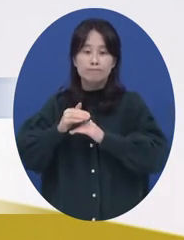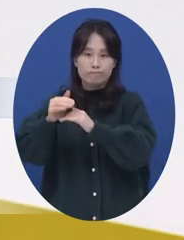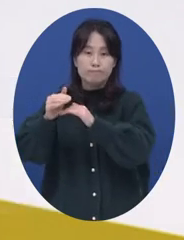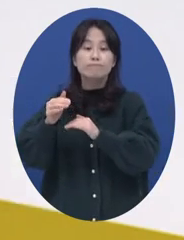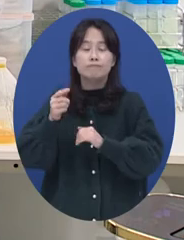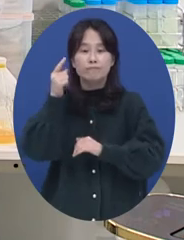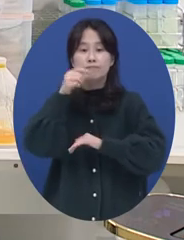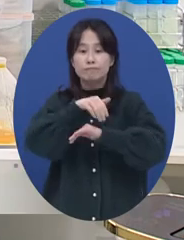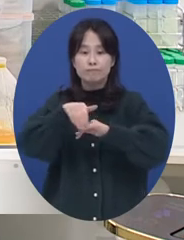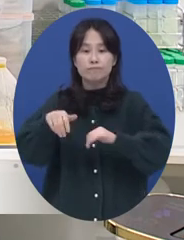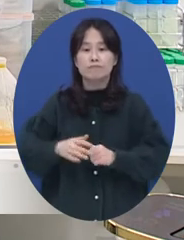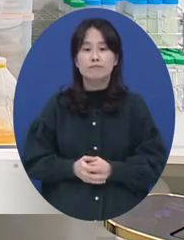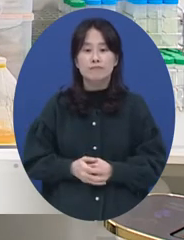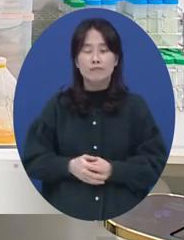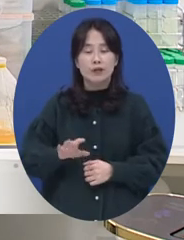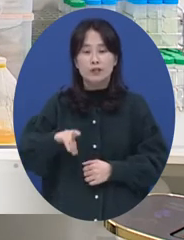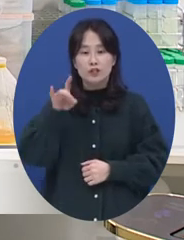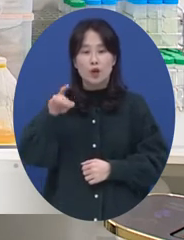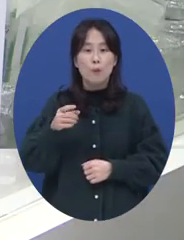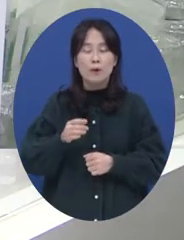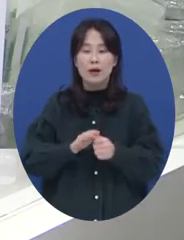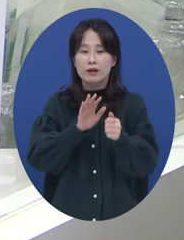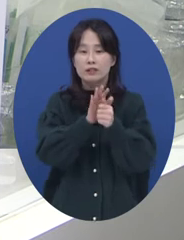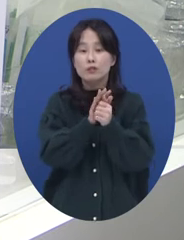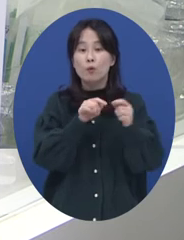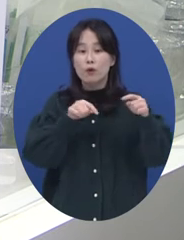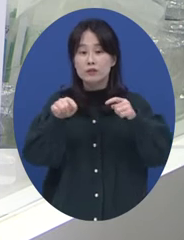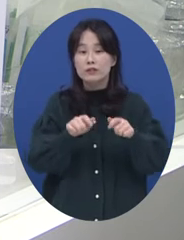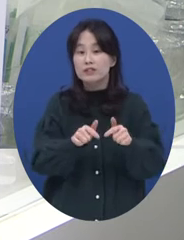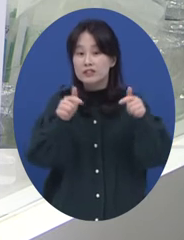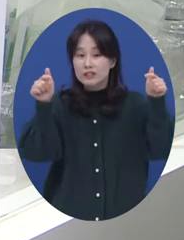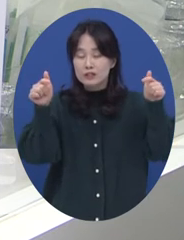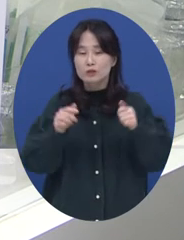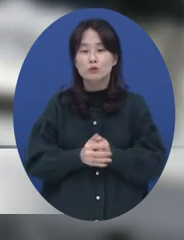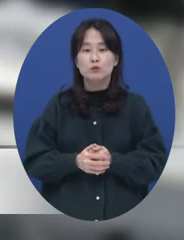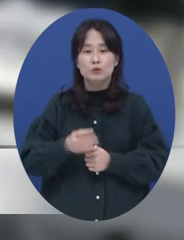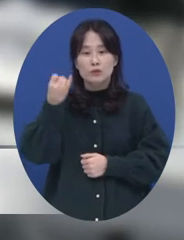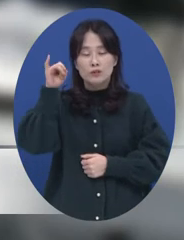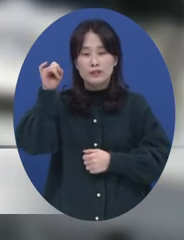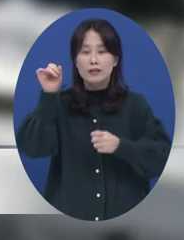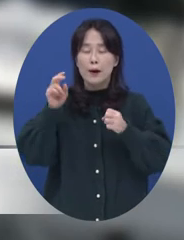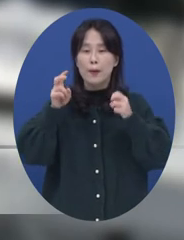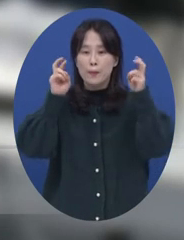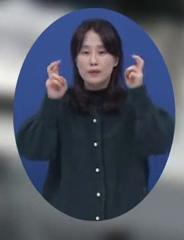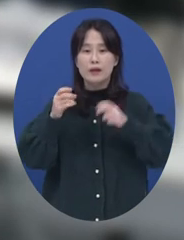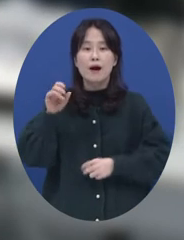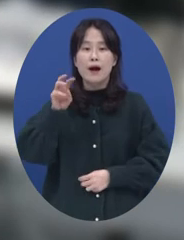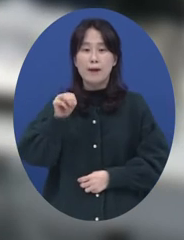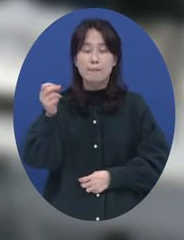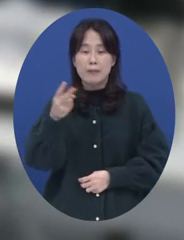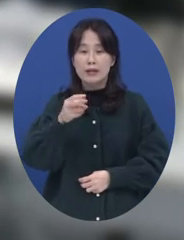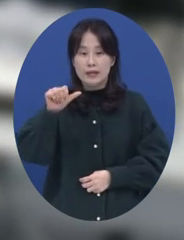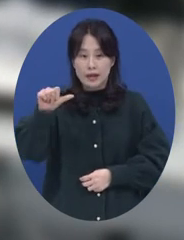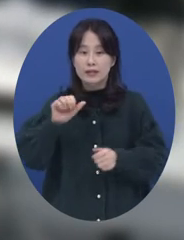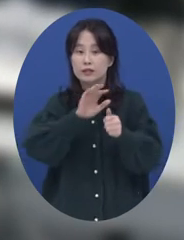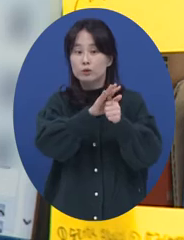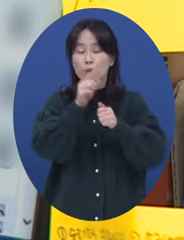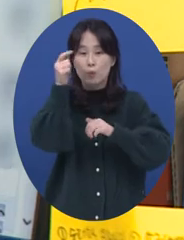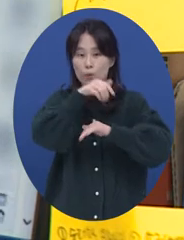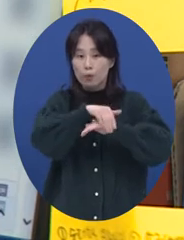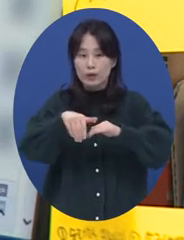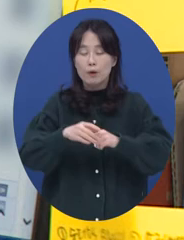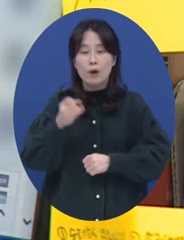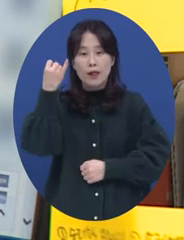추진하겠습니다 우선 촉의 창업자에게 집중된 지원 정책에서 더 나아가 스타트업 mna 분야를 지원합니다